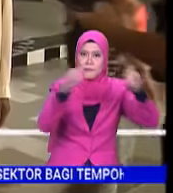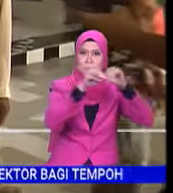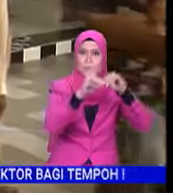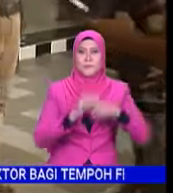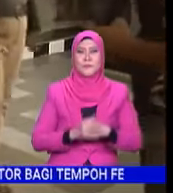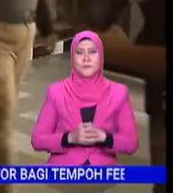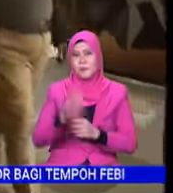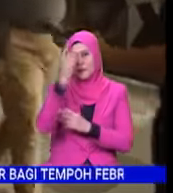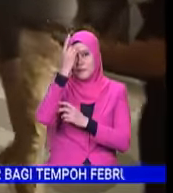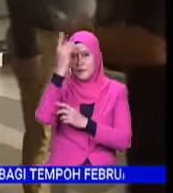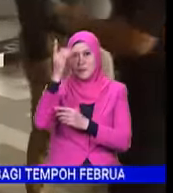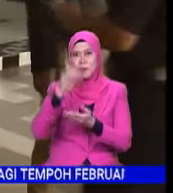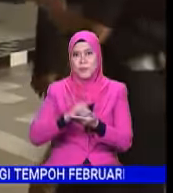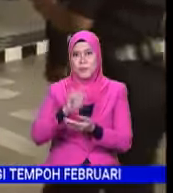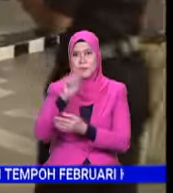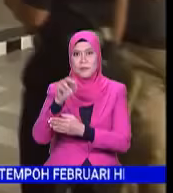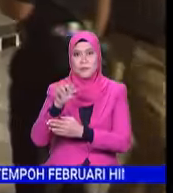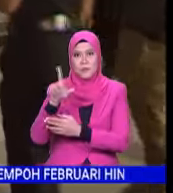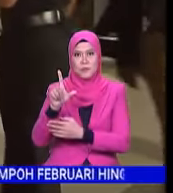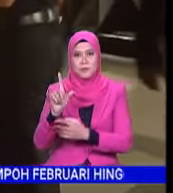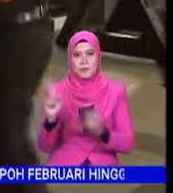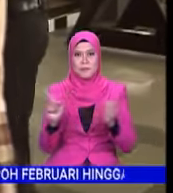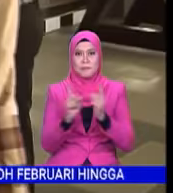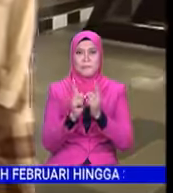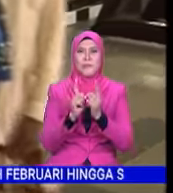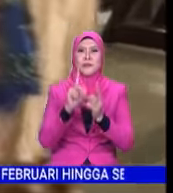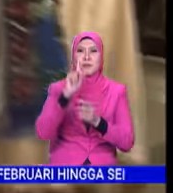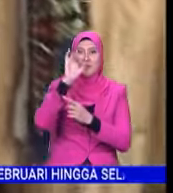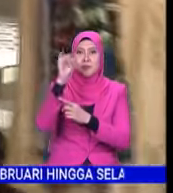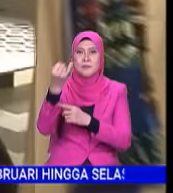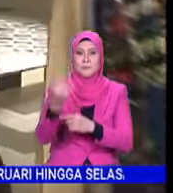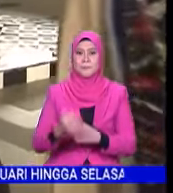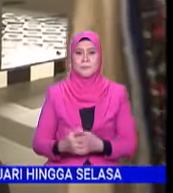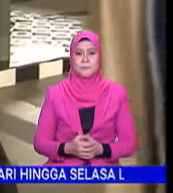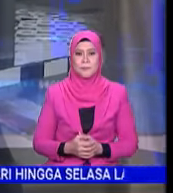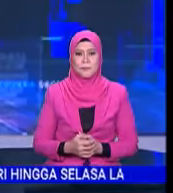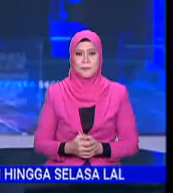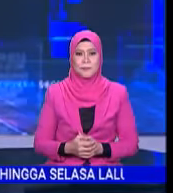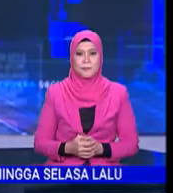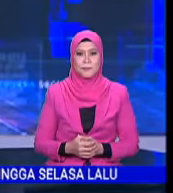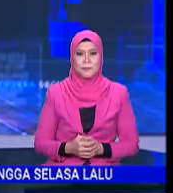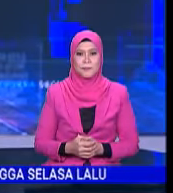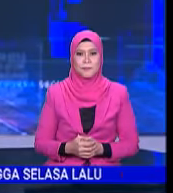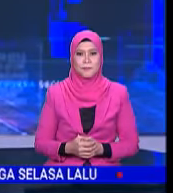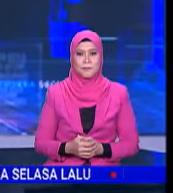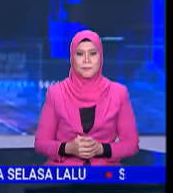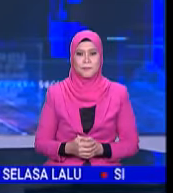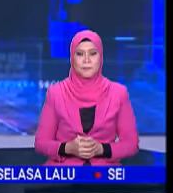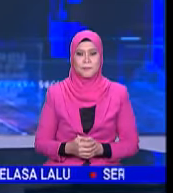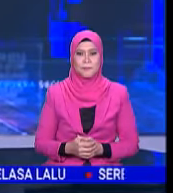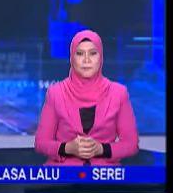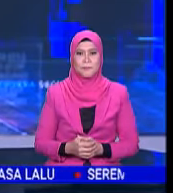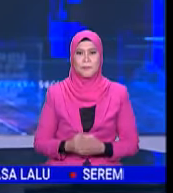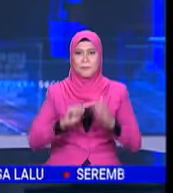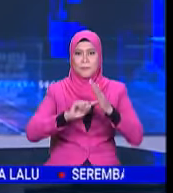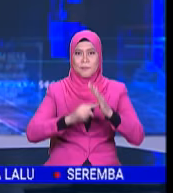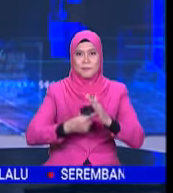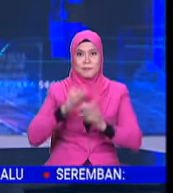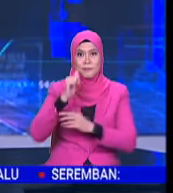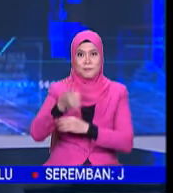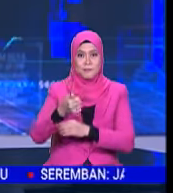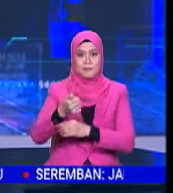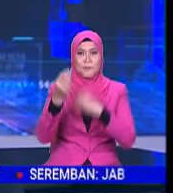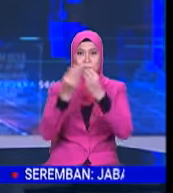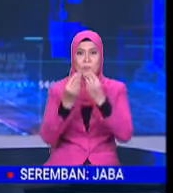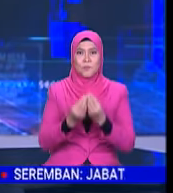Dato' Dr. Zulkifli ditemui di Putrajaya. First item ni lah. Bermula esok,